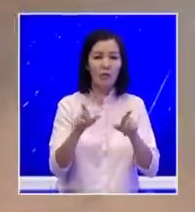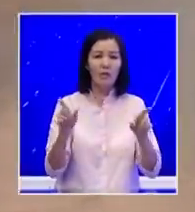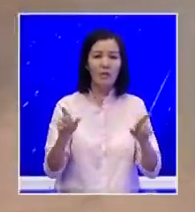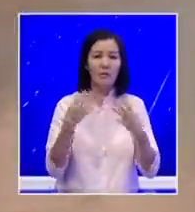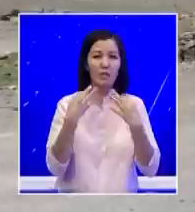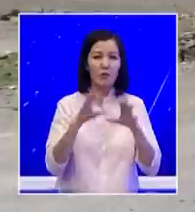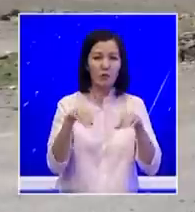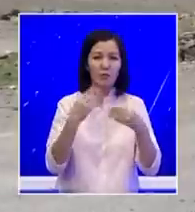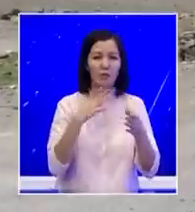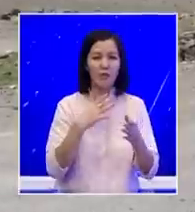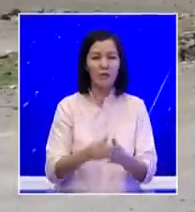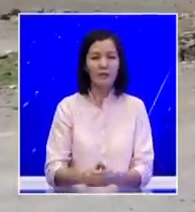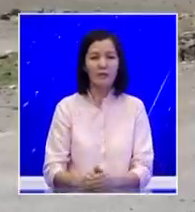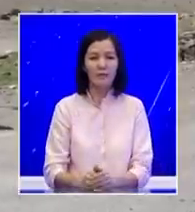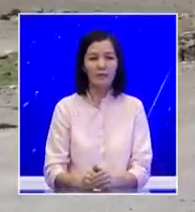ғана рұқсат.